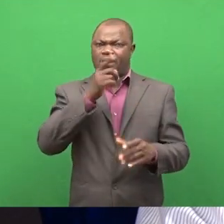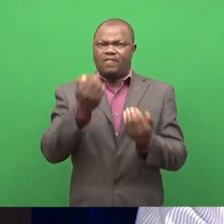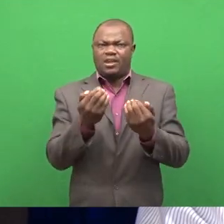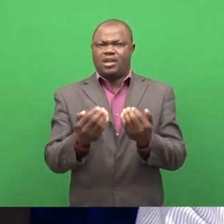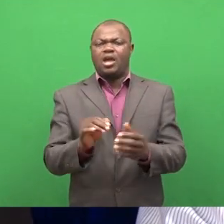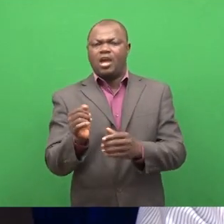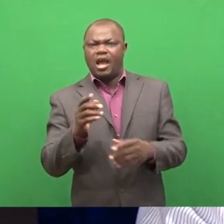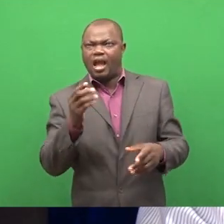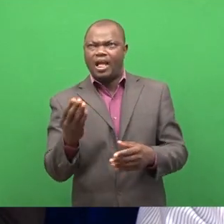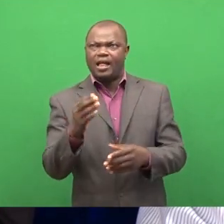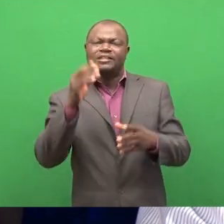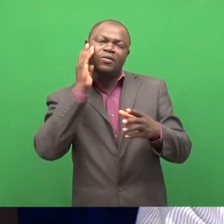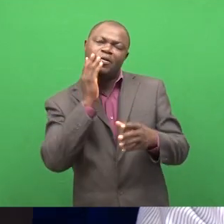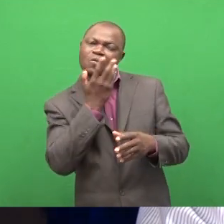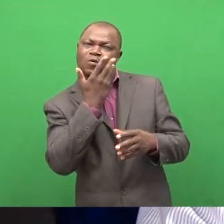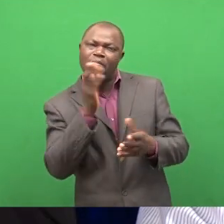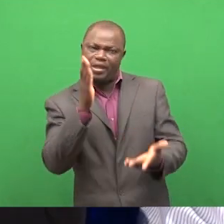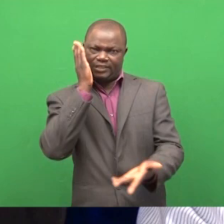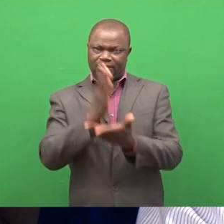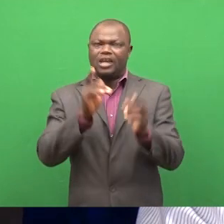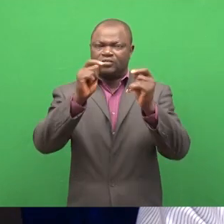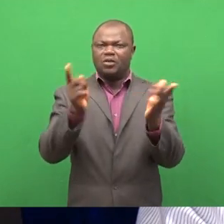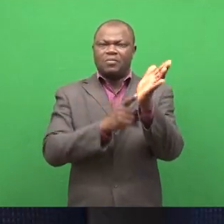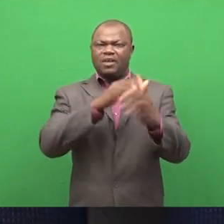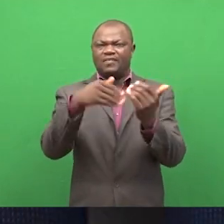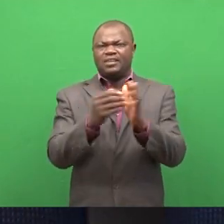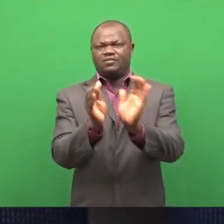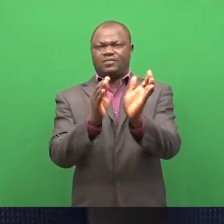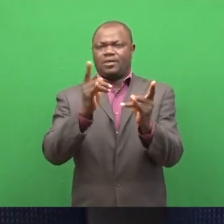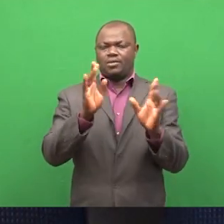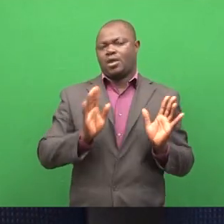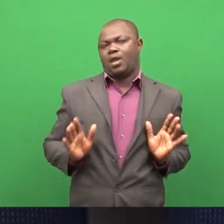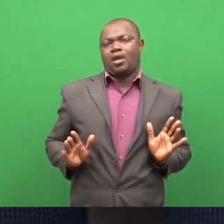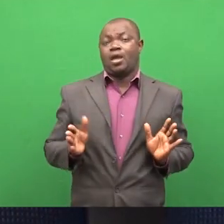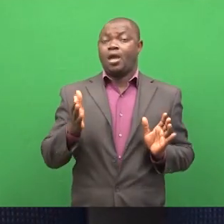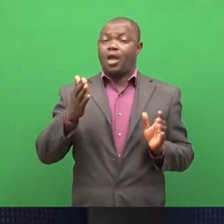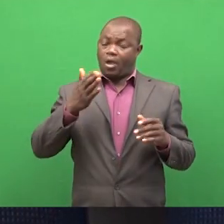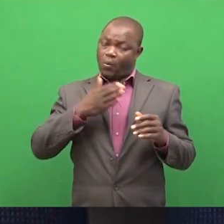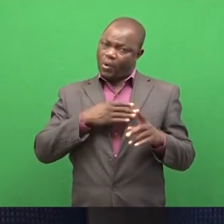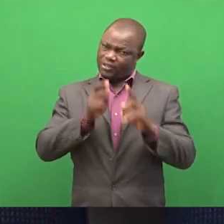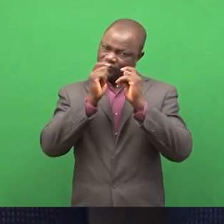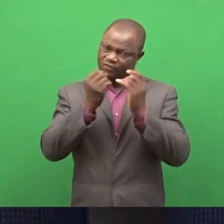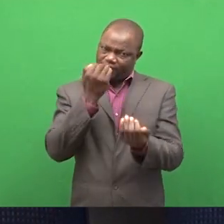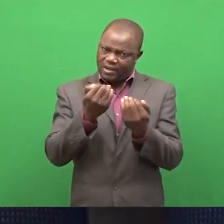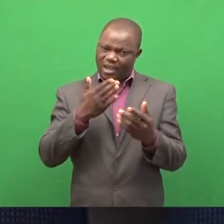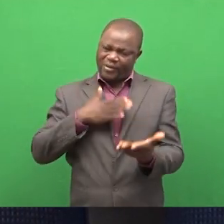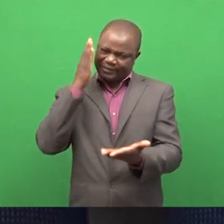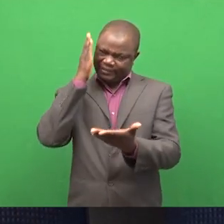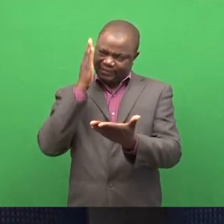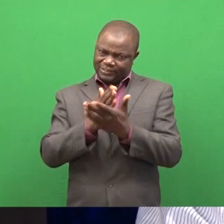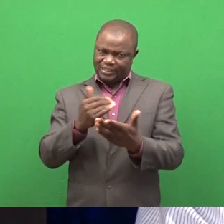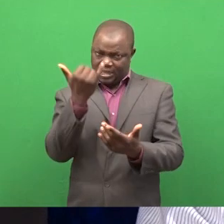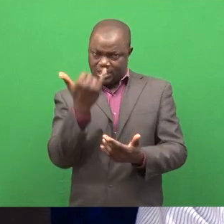naye nezveruzivo rwekuzvidzivirira pabonde nekuchengetedza nhengo dzedu dzepabonde asi toda kuti mwana aikubvira ari